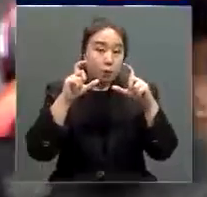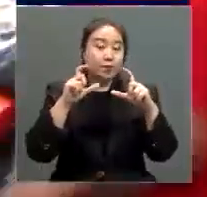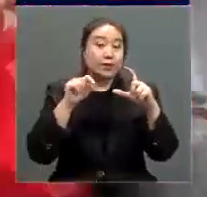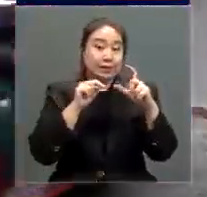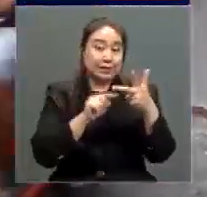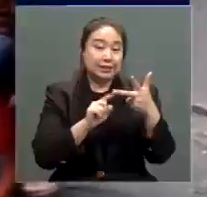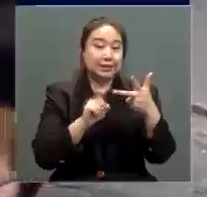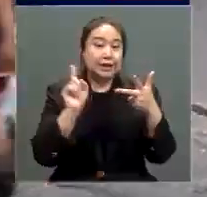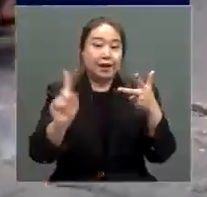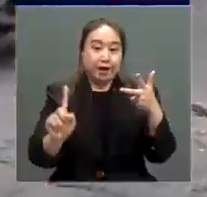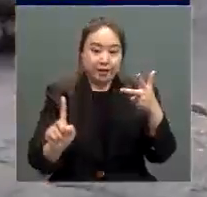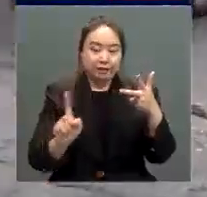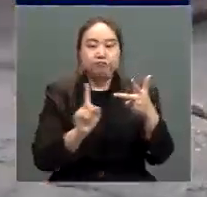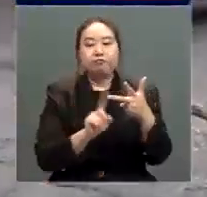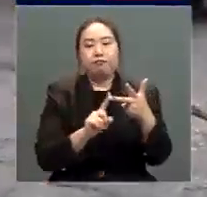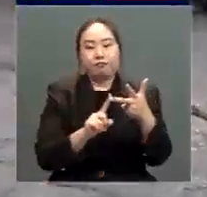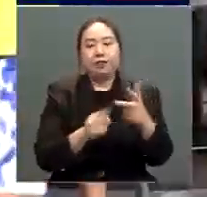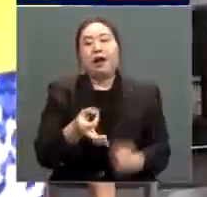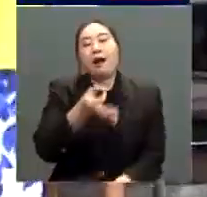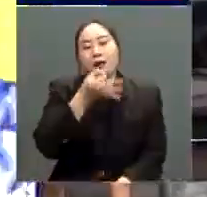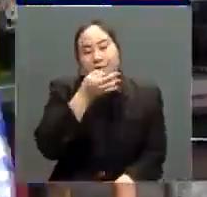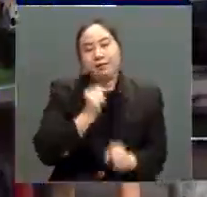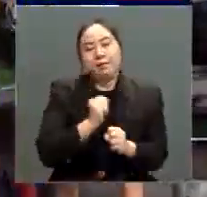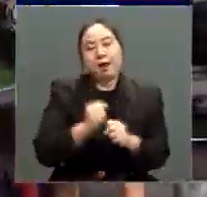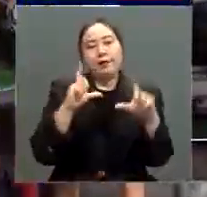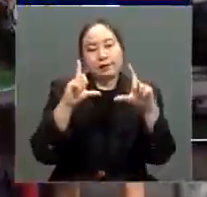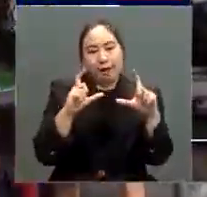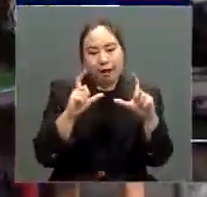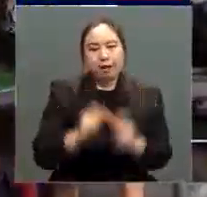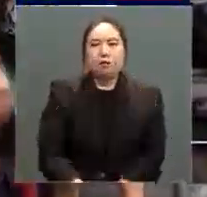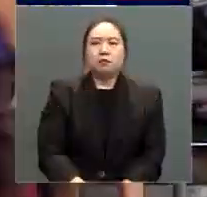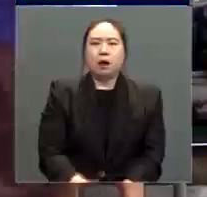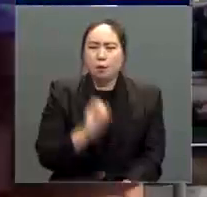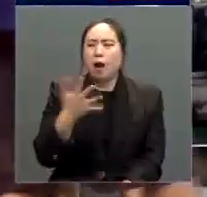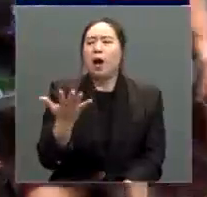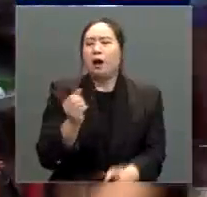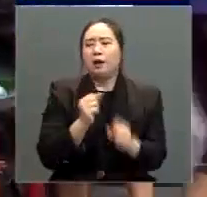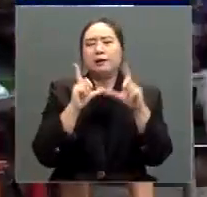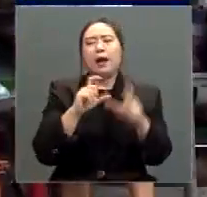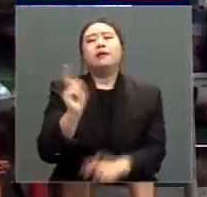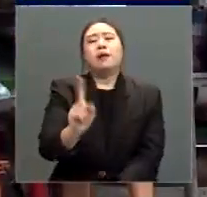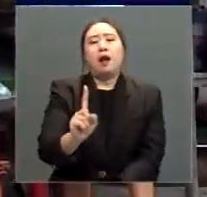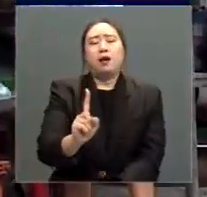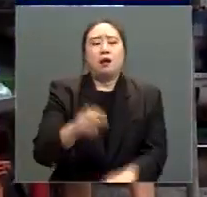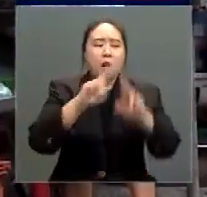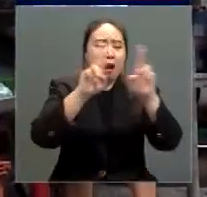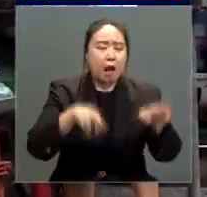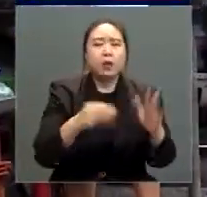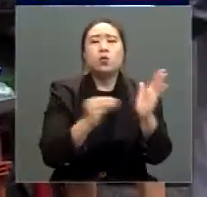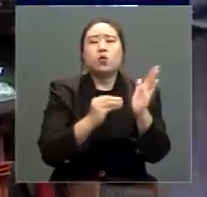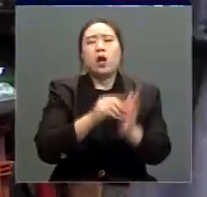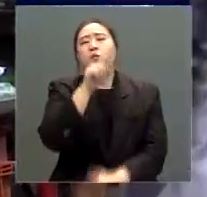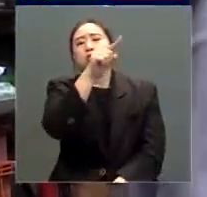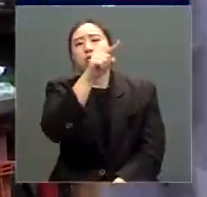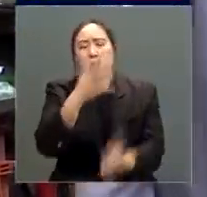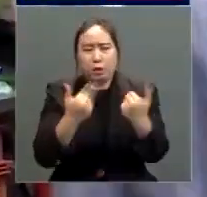ในการยืนยันก็คือรูปถ่ายการประกอบอาชีพของเราหลายคนบอกว่าเอ้าจะไปถ่ายได้ยังไง ค่ะ อยู่ห้างร้านในกรุงเทพมหาน